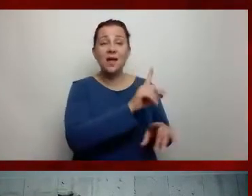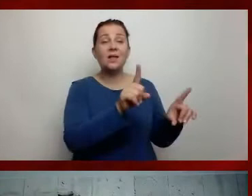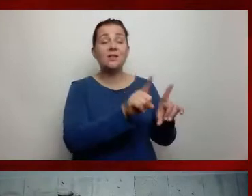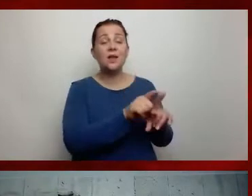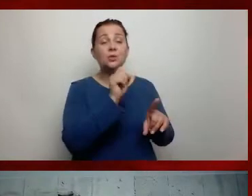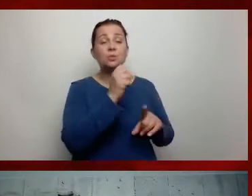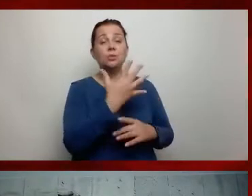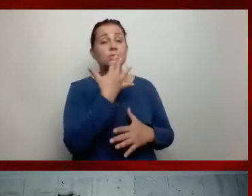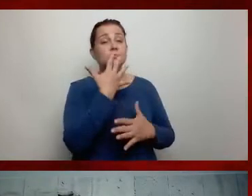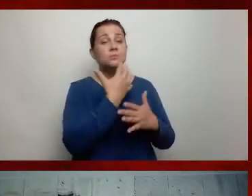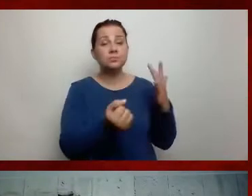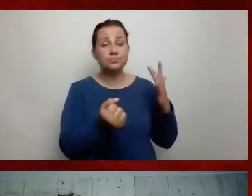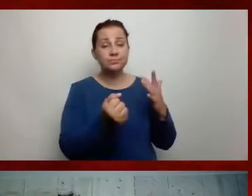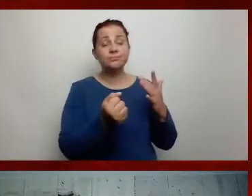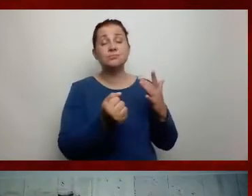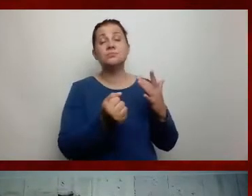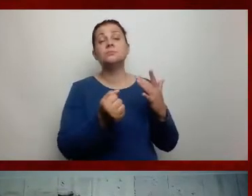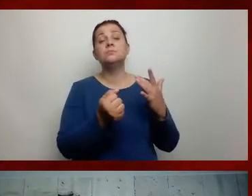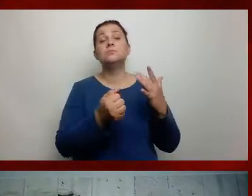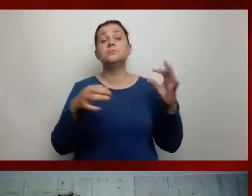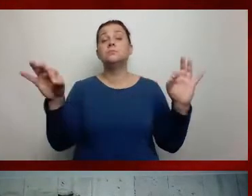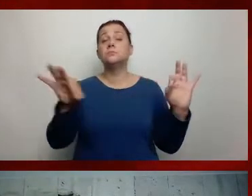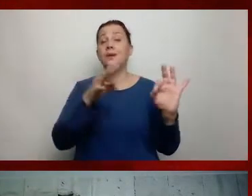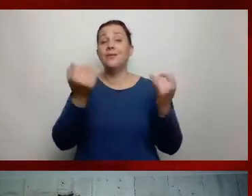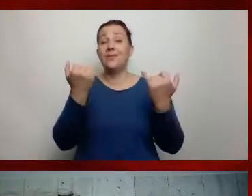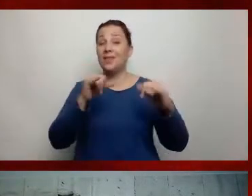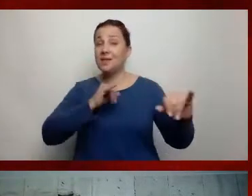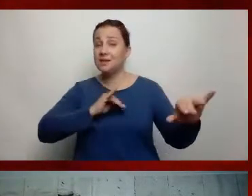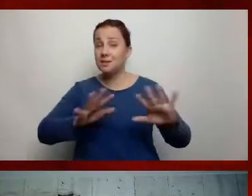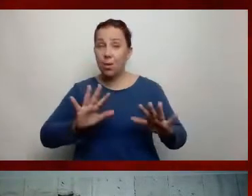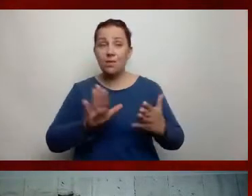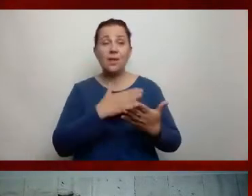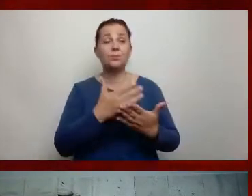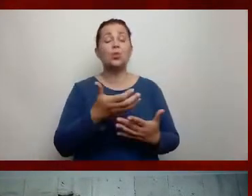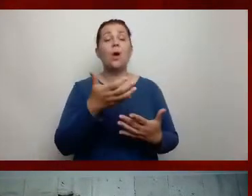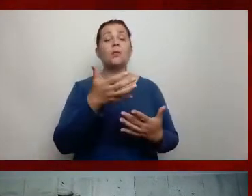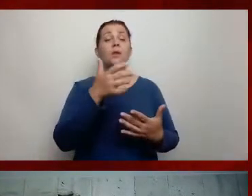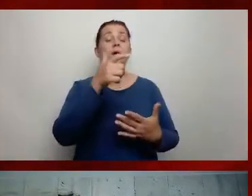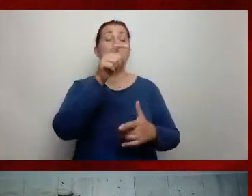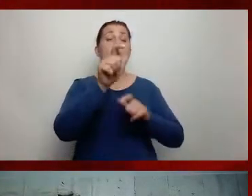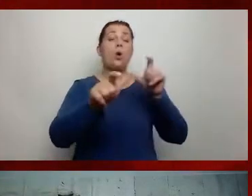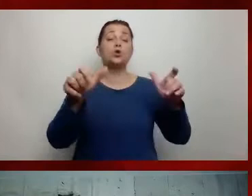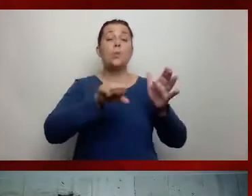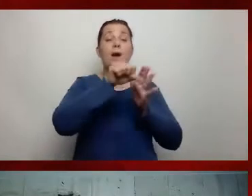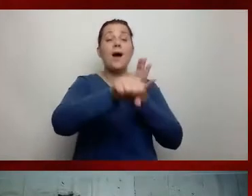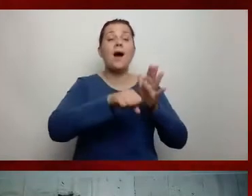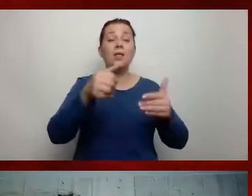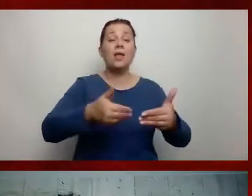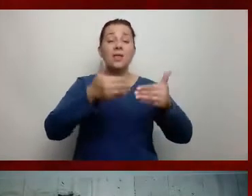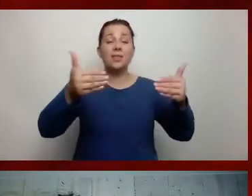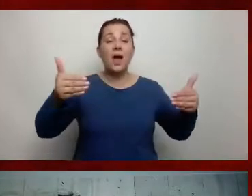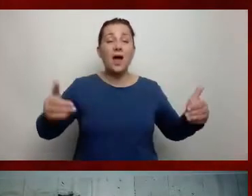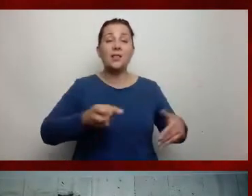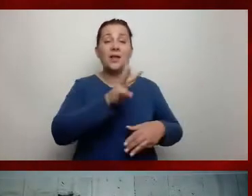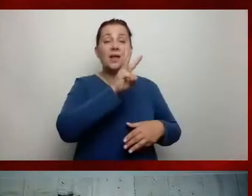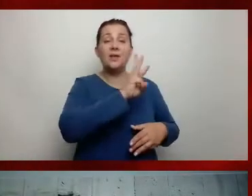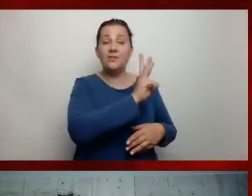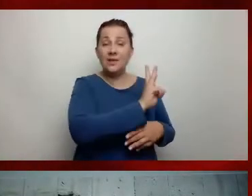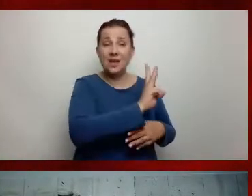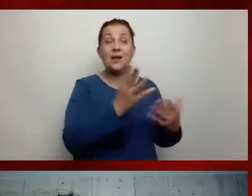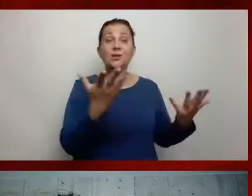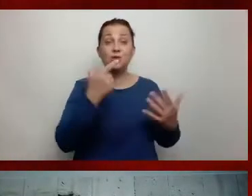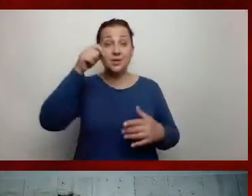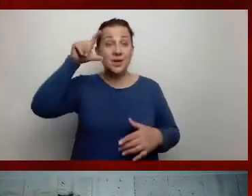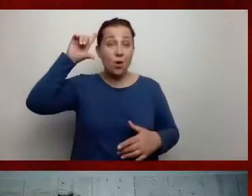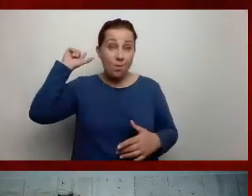wykorzystywane muzycznie w zupełnie inny sposób, bo na przykład aktorzy Teatru Witkacego w Zakopanem